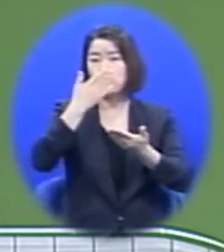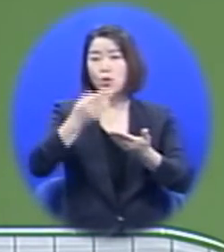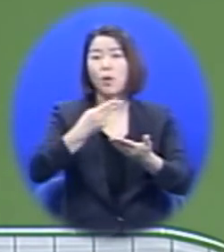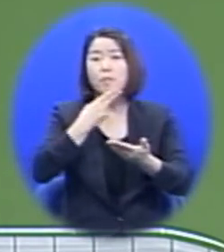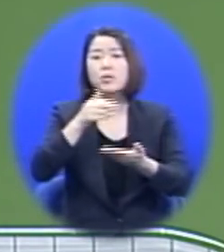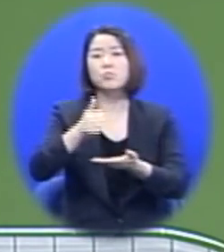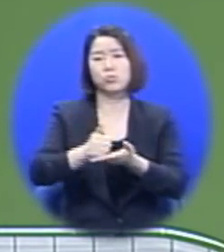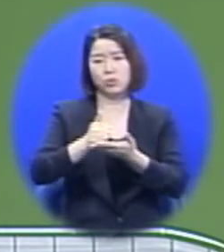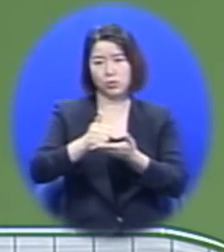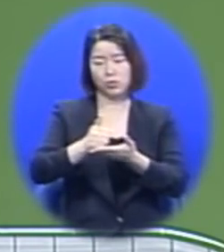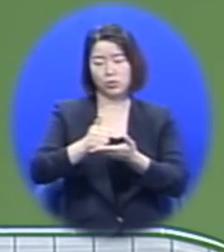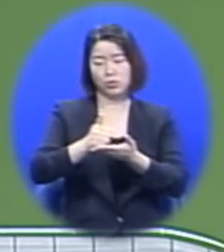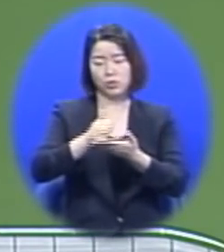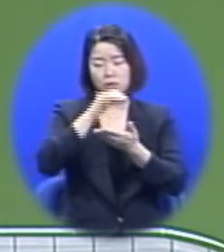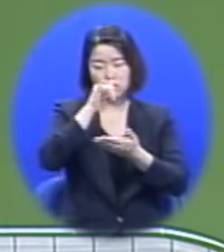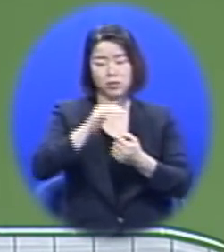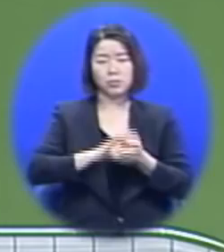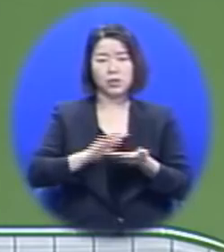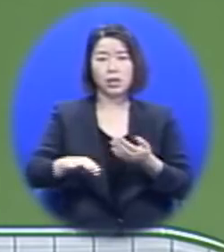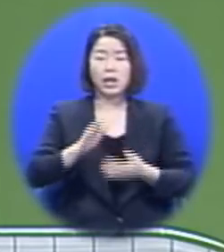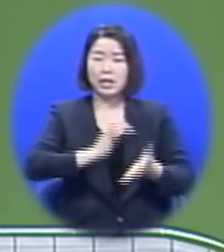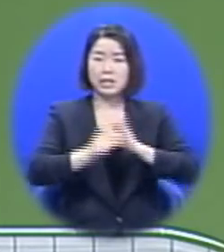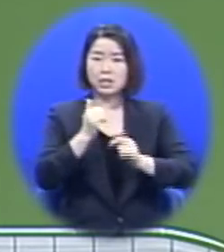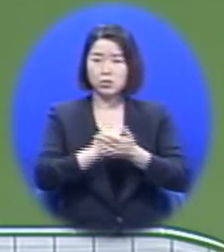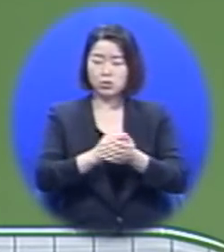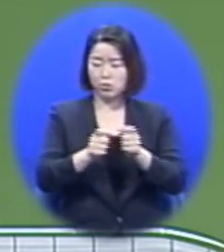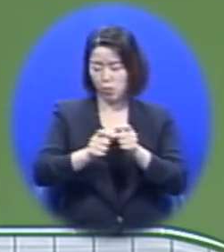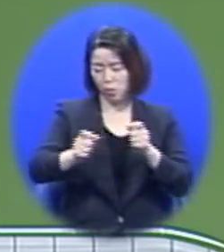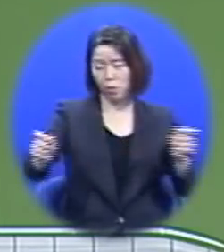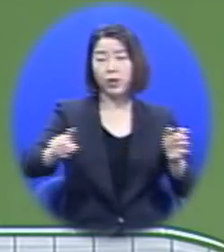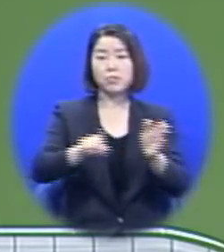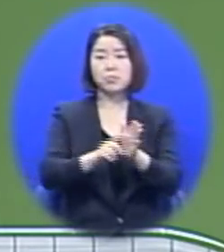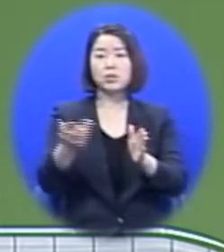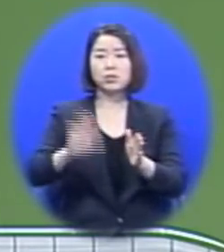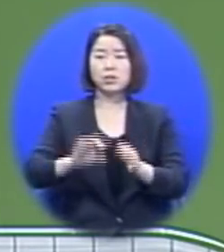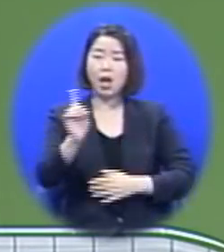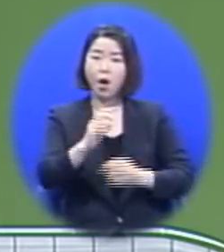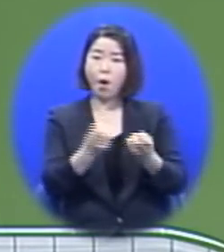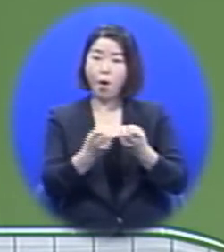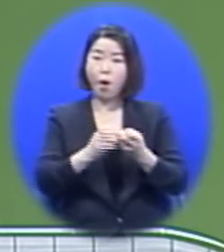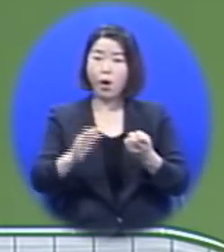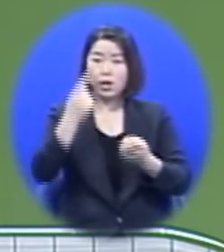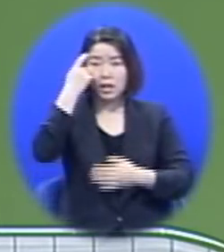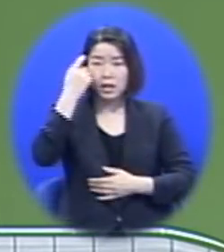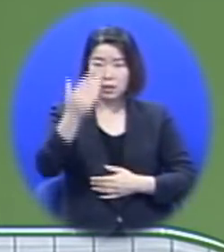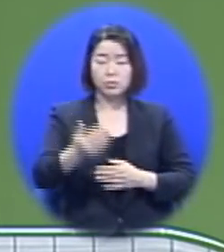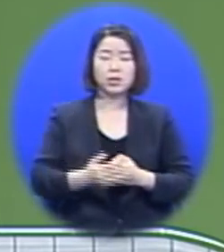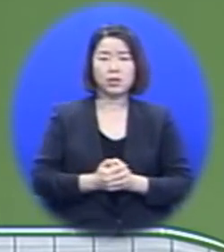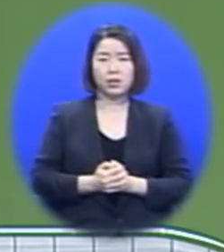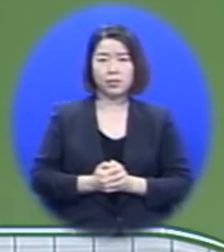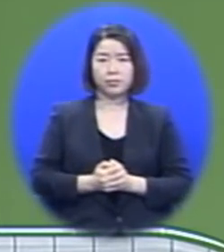분이에요. 예수를 그렇게 오래 믿었는데 이게 어떻게 된 일입니까?